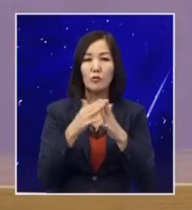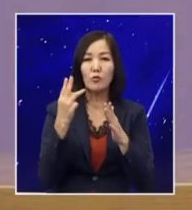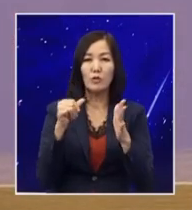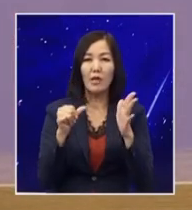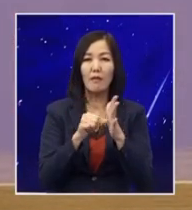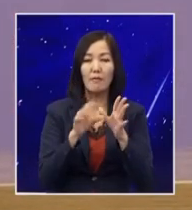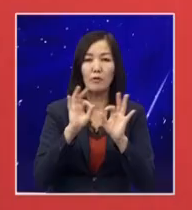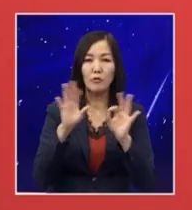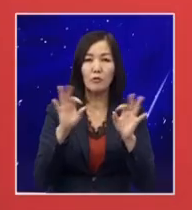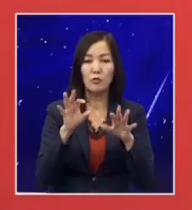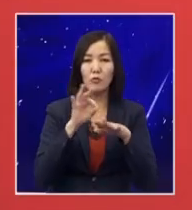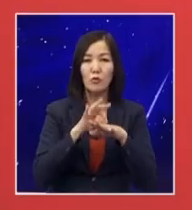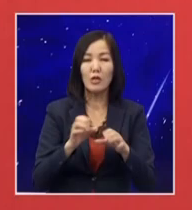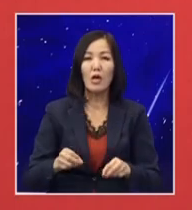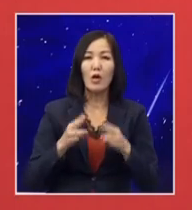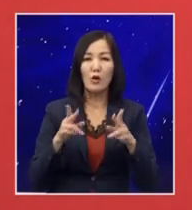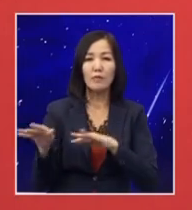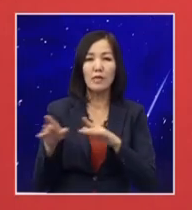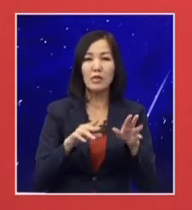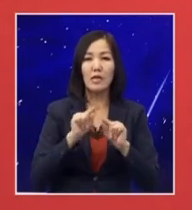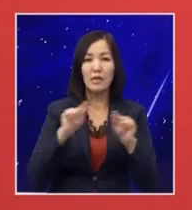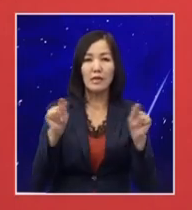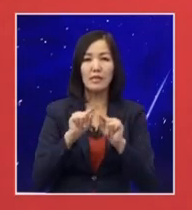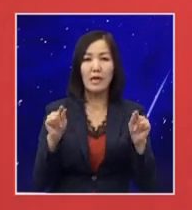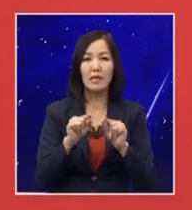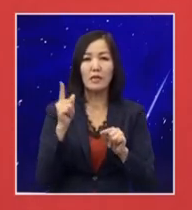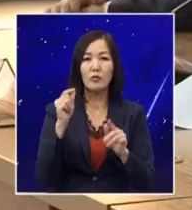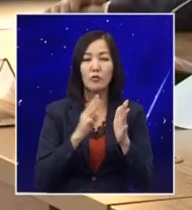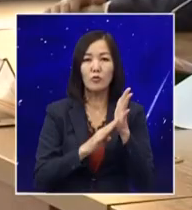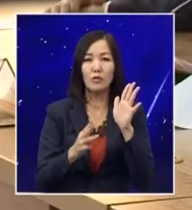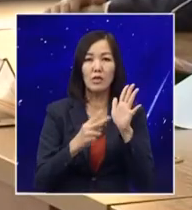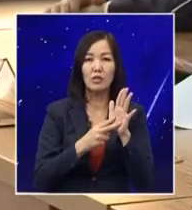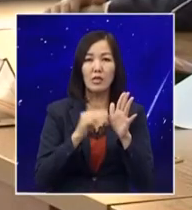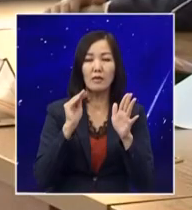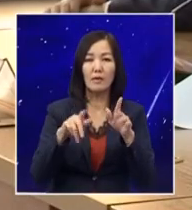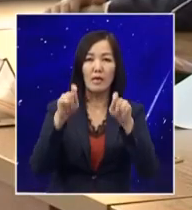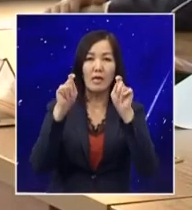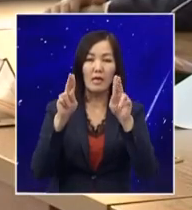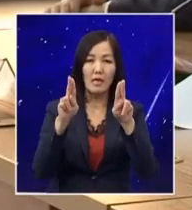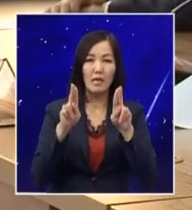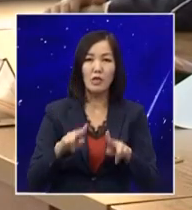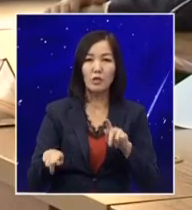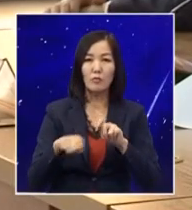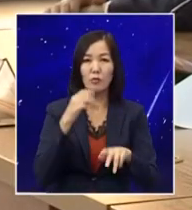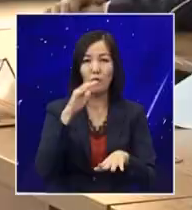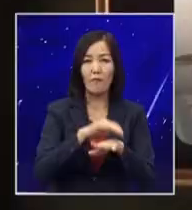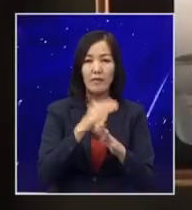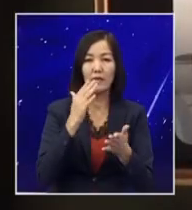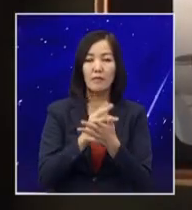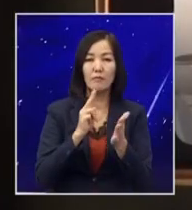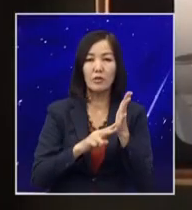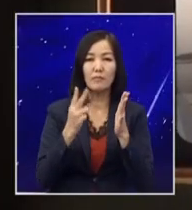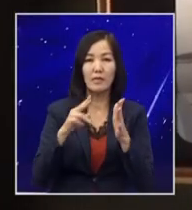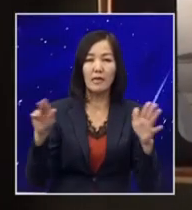таратты. Қауіпсіздік шараларын насихаттады. Аралау барысында 197 мың ереже бұзу дерегі анықталып, 72 мыңы